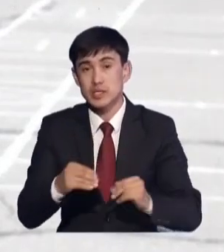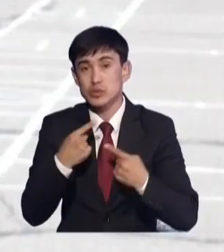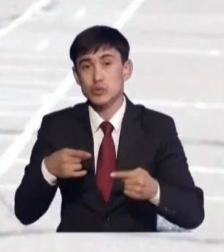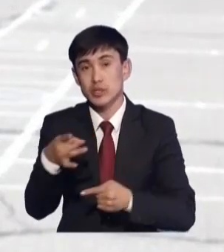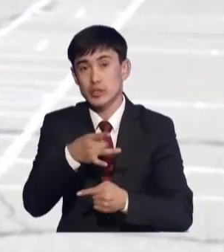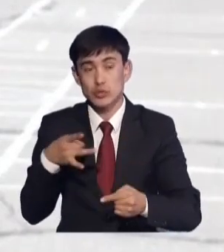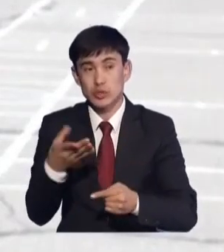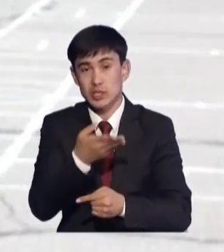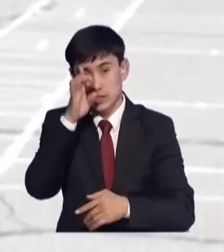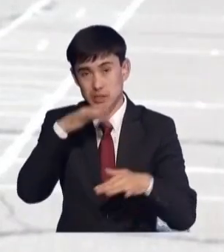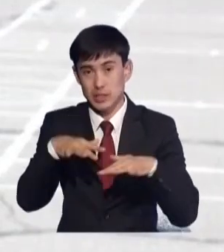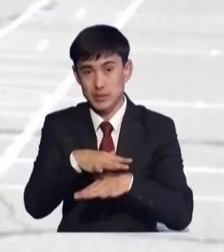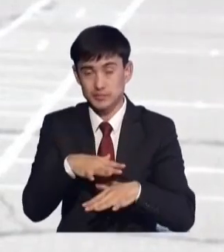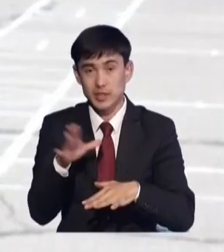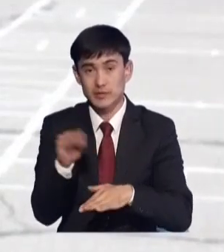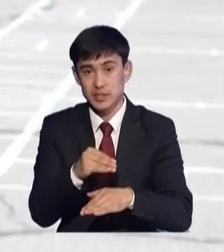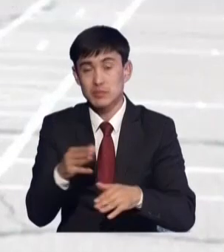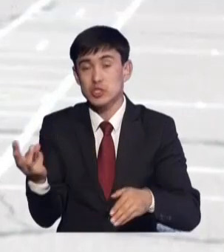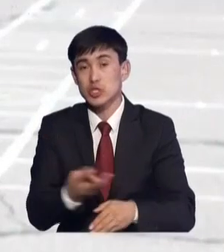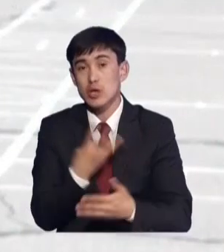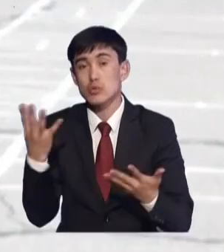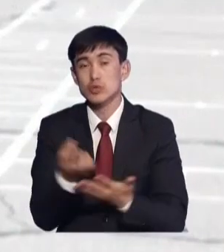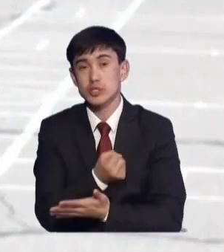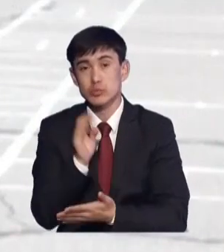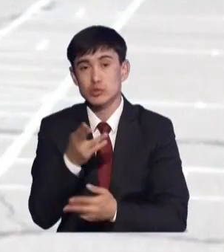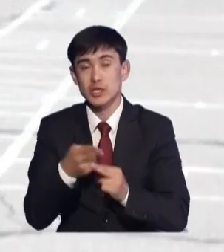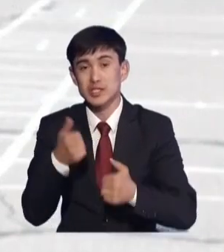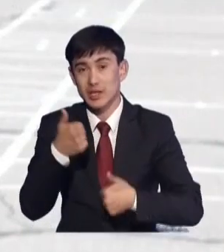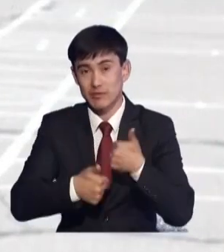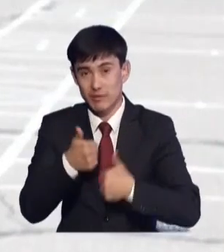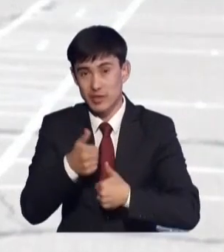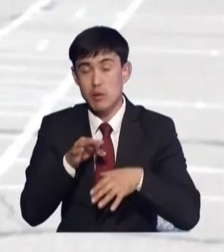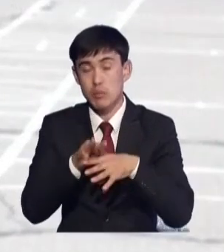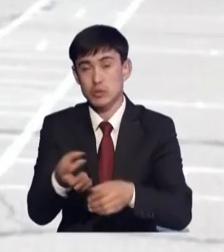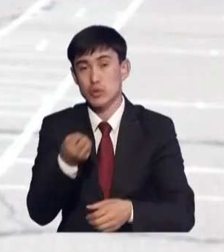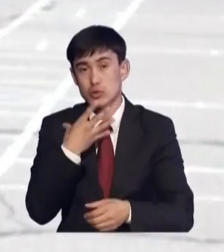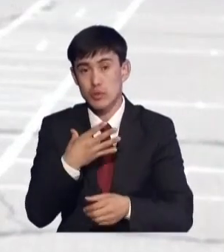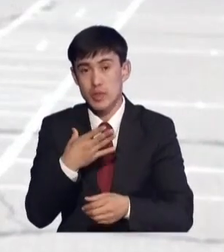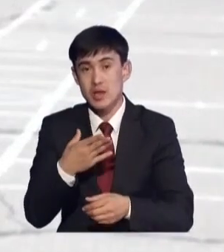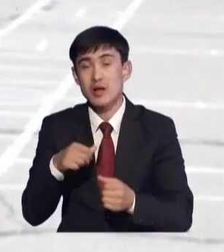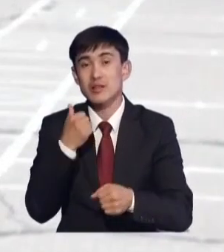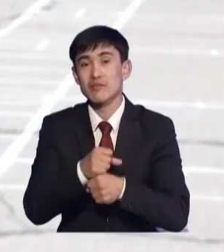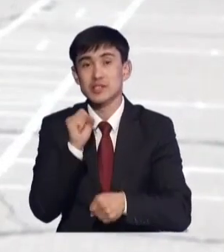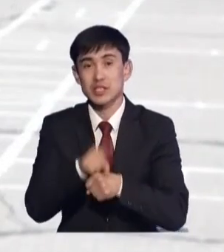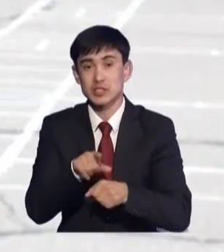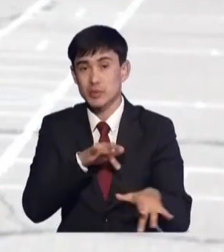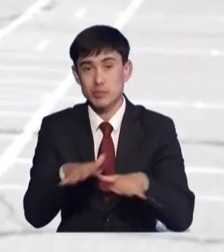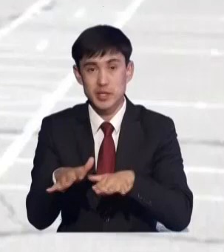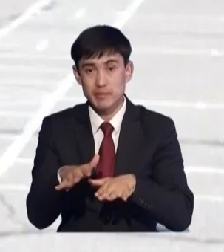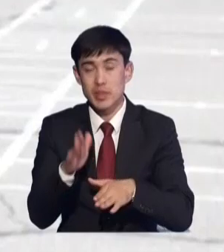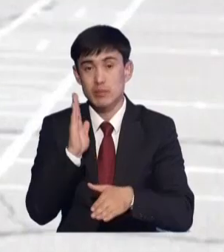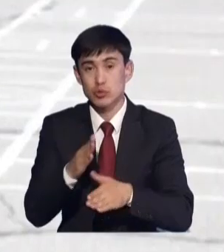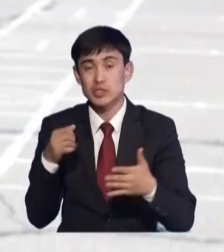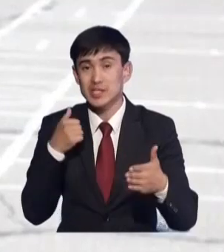других регионов нашей страны. Всем им я желаю удачи. Пусть эти соревнования пройдут хорошо, и главная задача этого мероприятия